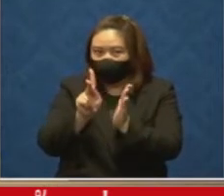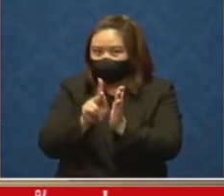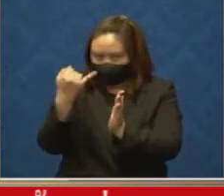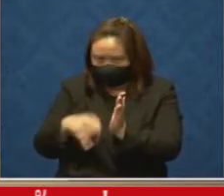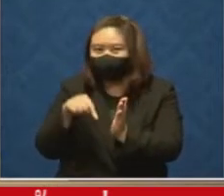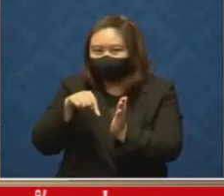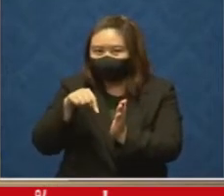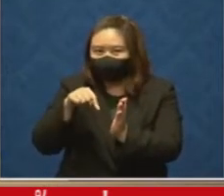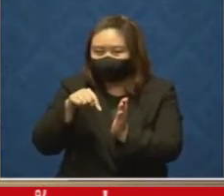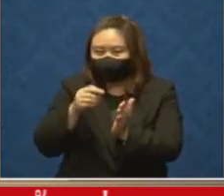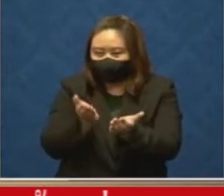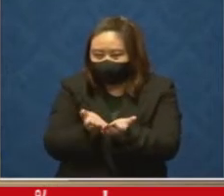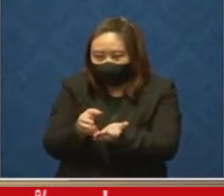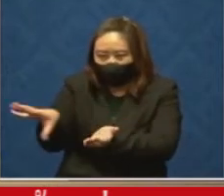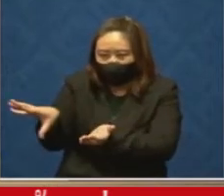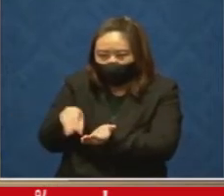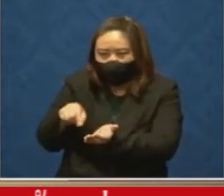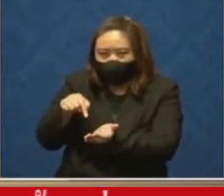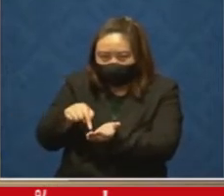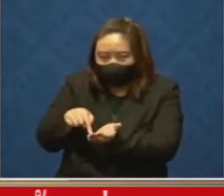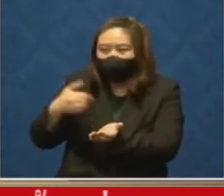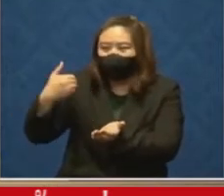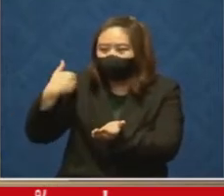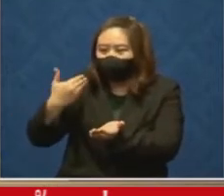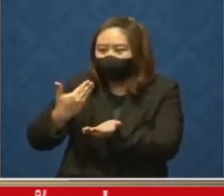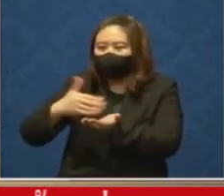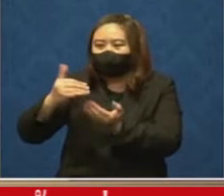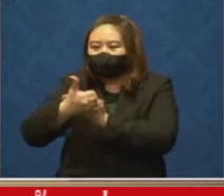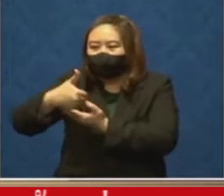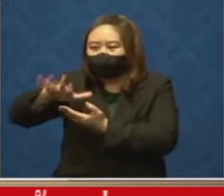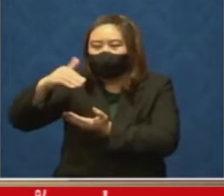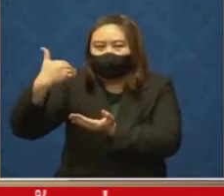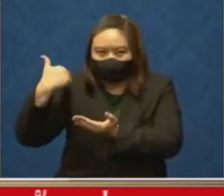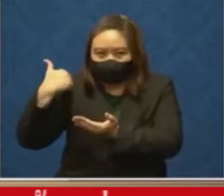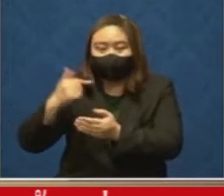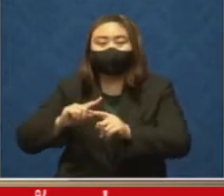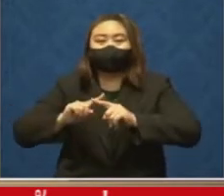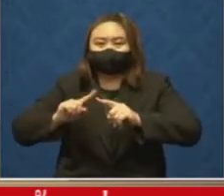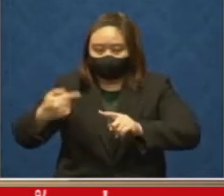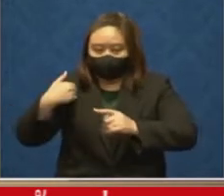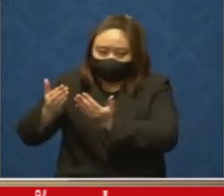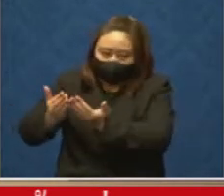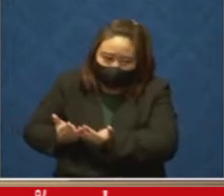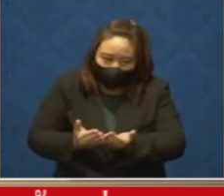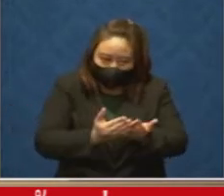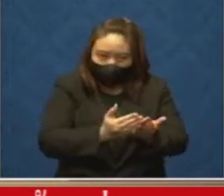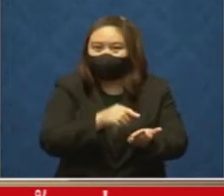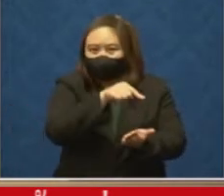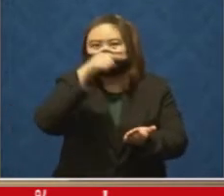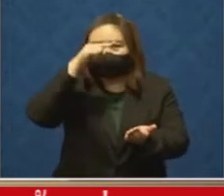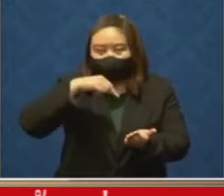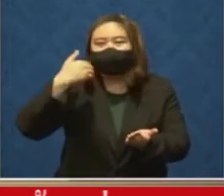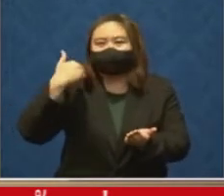ับทเอาเข้ามาทอยเี่บงส่นออกนอกต่ประเทศไปให้ทั้นท